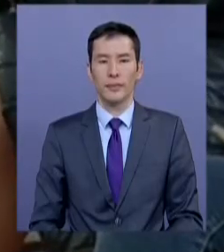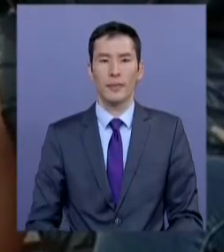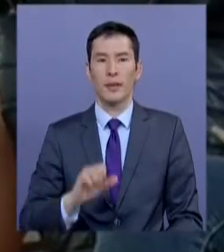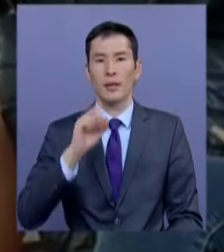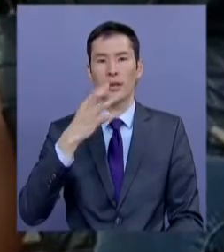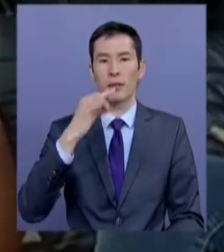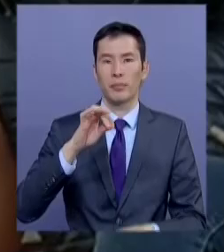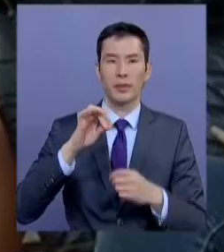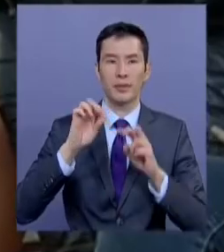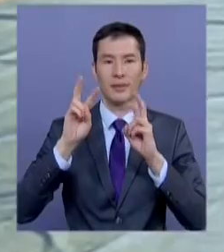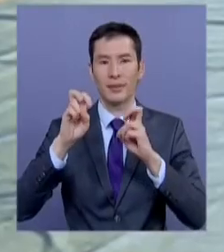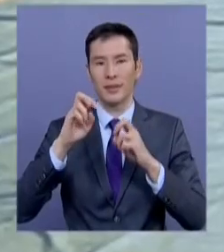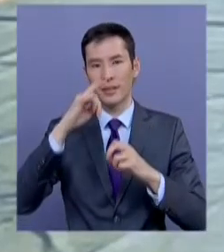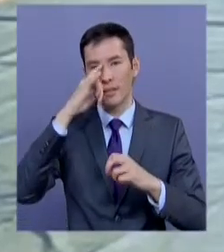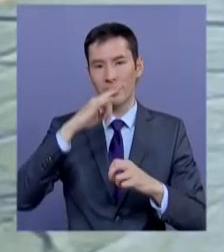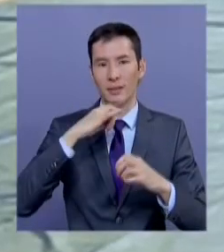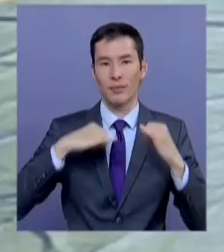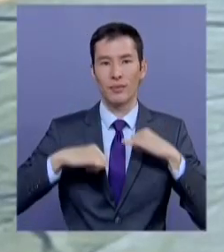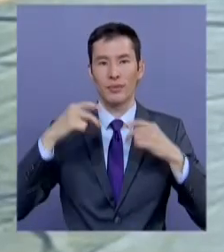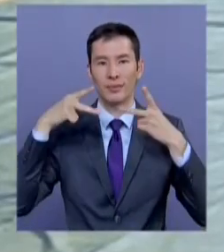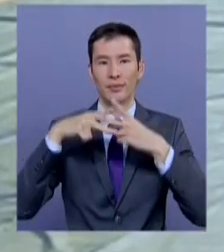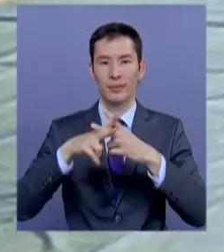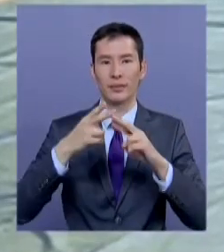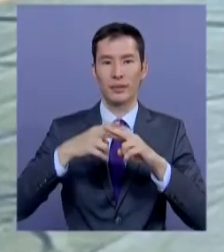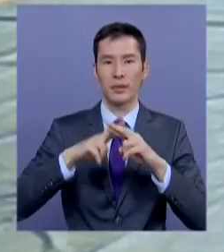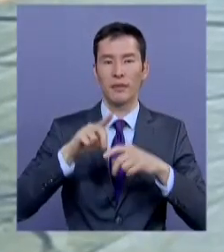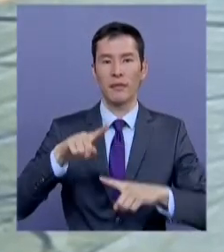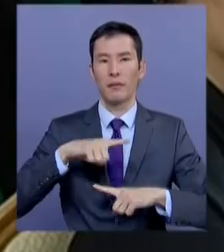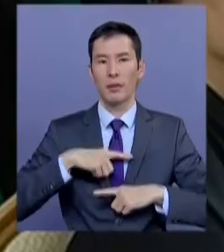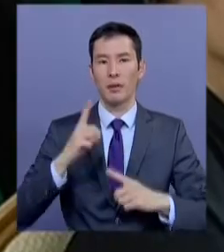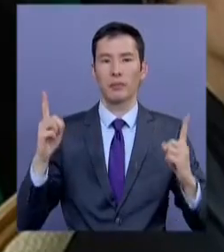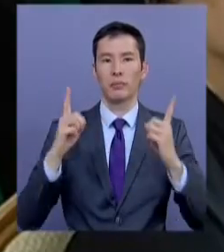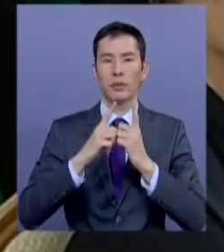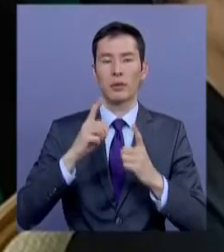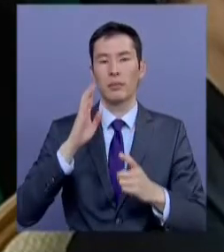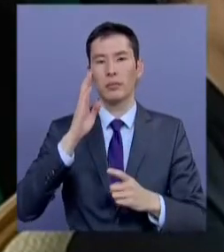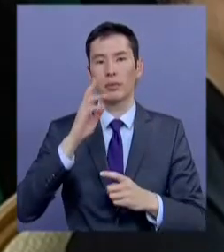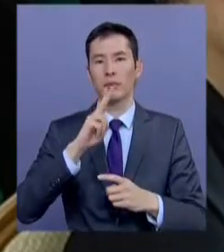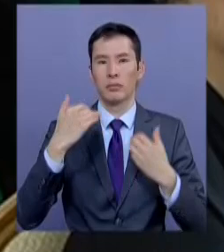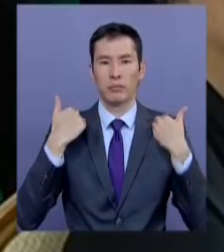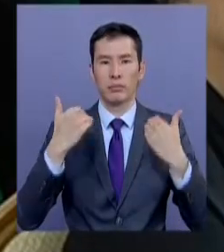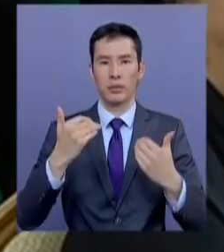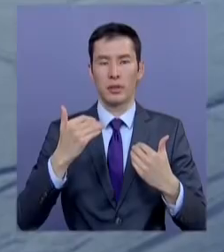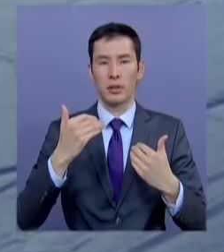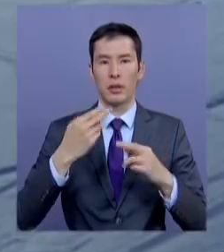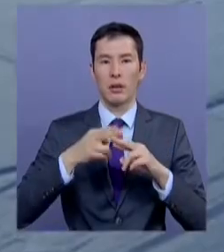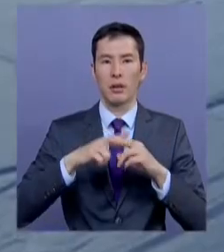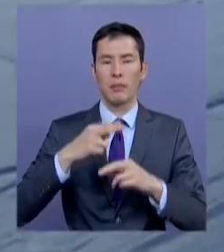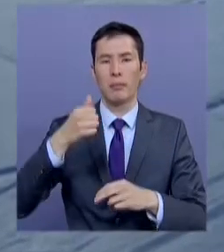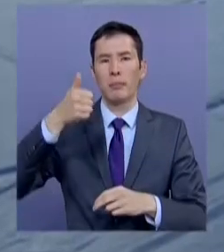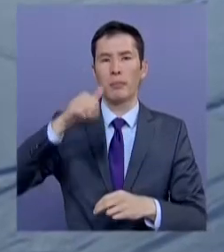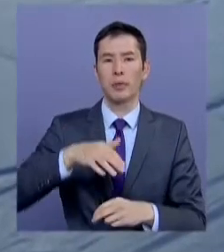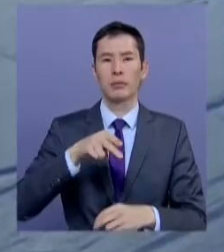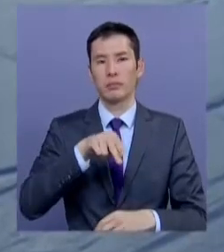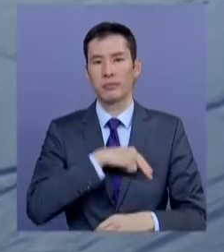Абай атындағы Қазақ ұлттық педагогикалық университетінің қос палуаны финалдық кездесуде жолығы өзара мықтыны анықтады. Жеңімпаздар қаржылай